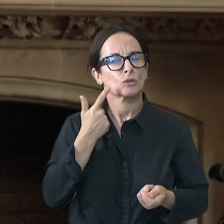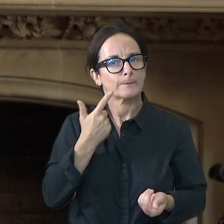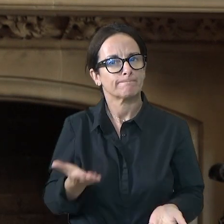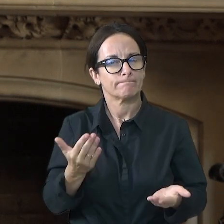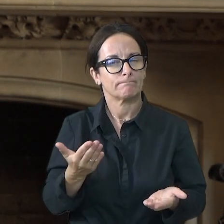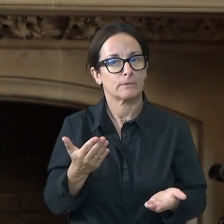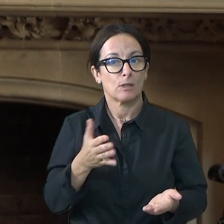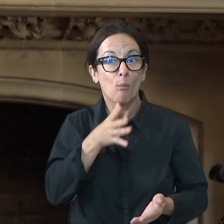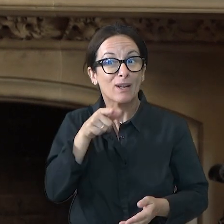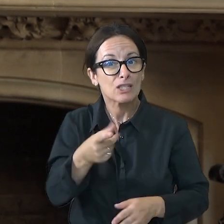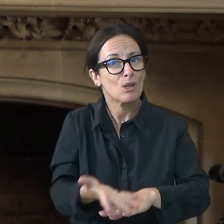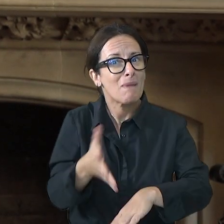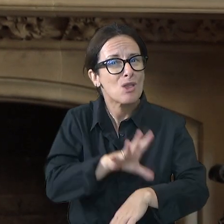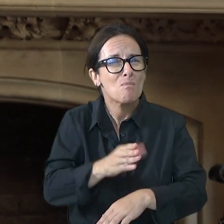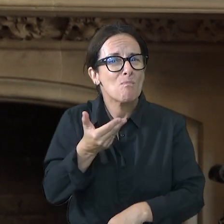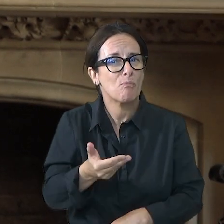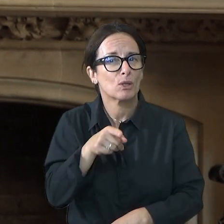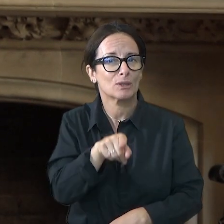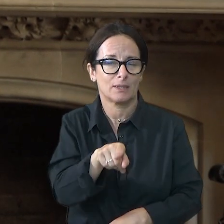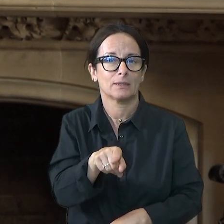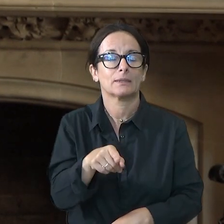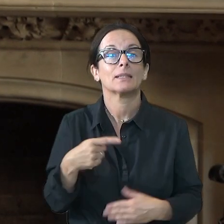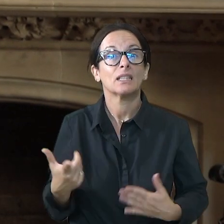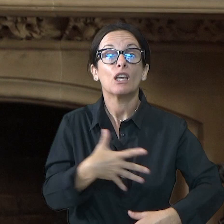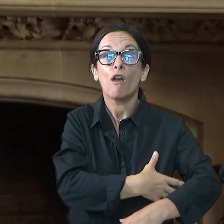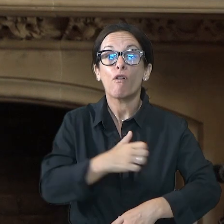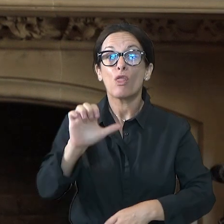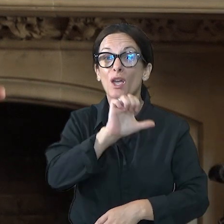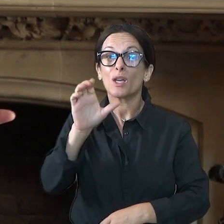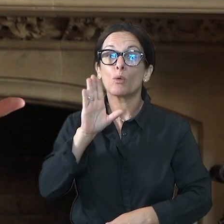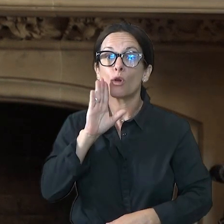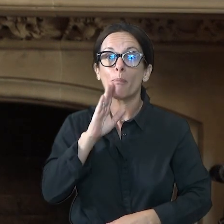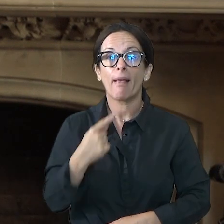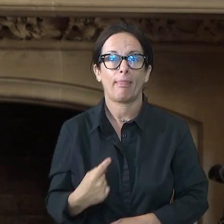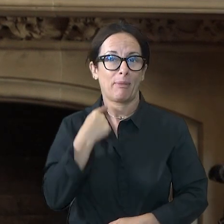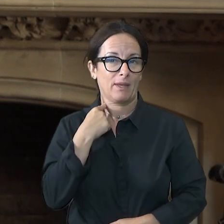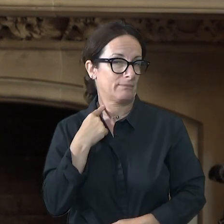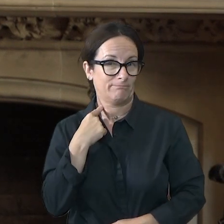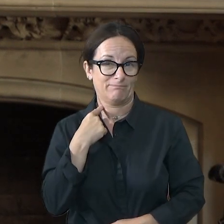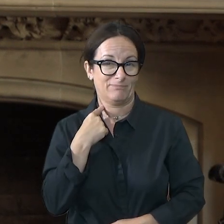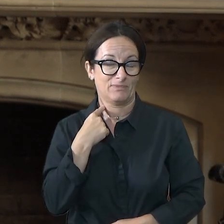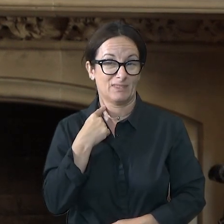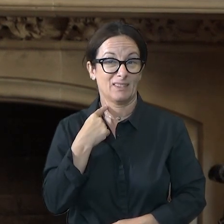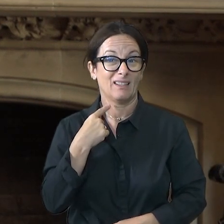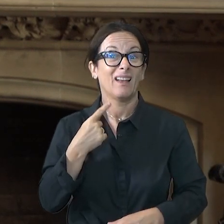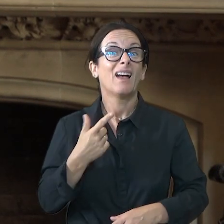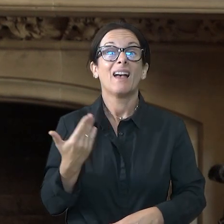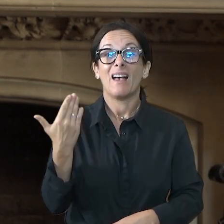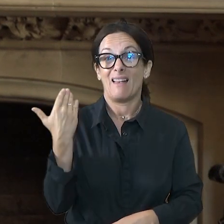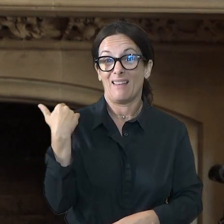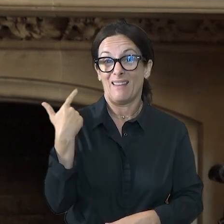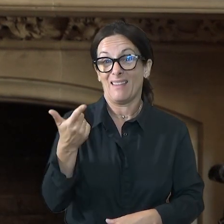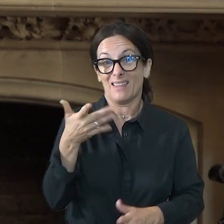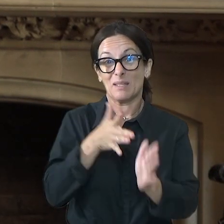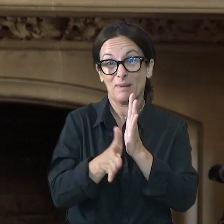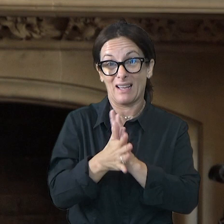servei important per Mallorca i també perquè aquests fons europeus, aquest projecte europeu en el final, en fons europeus, tampoc se perdin. Com